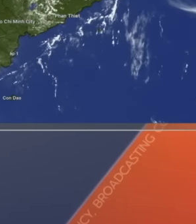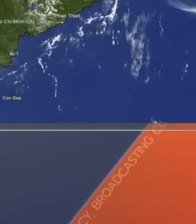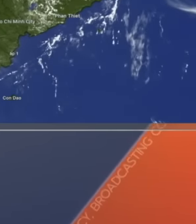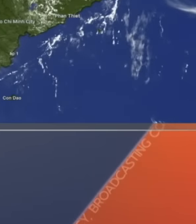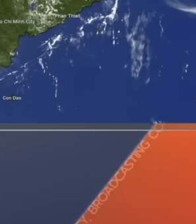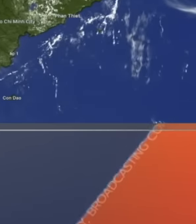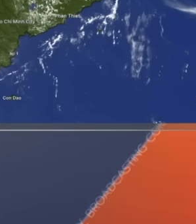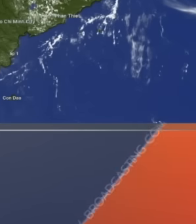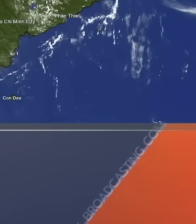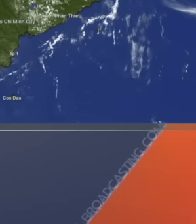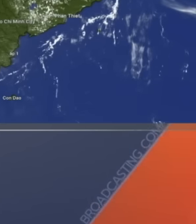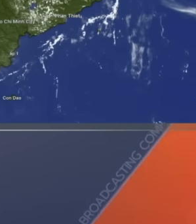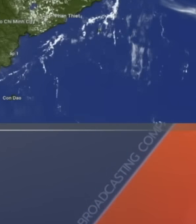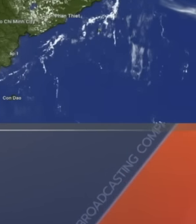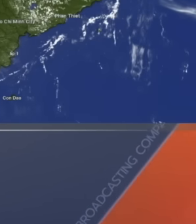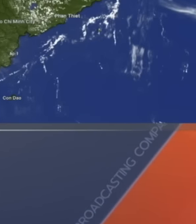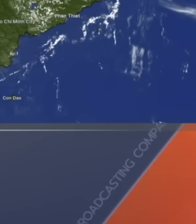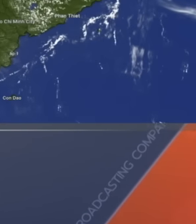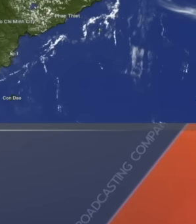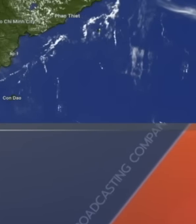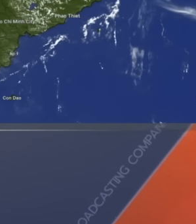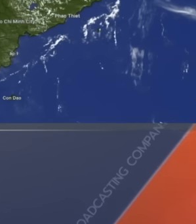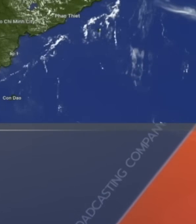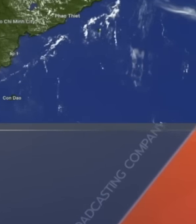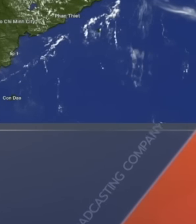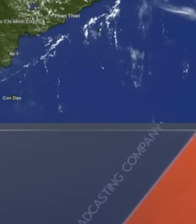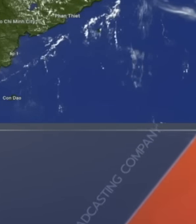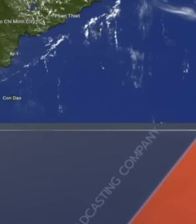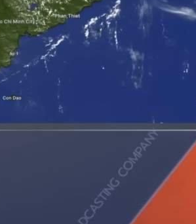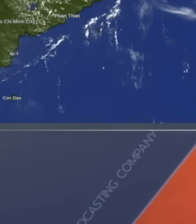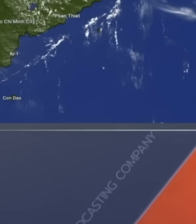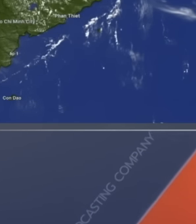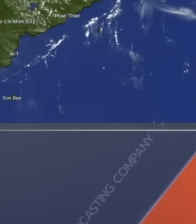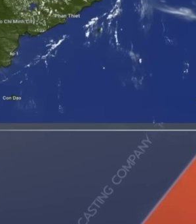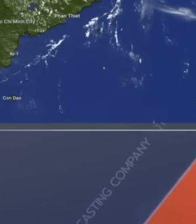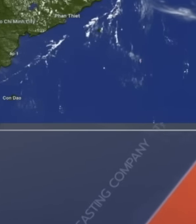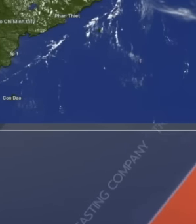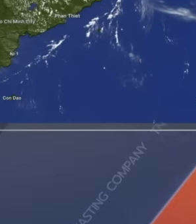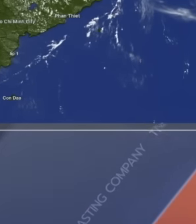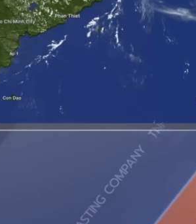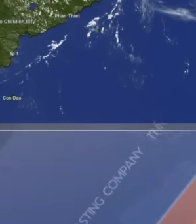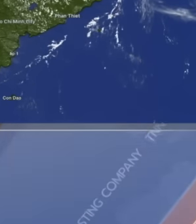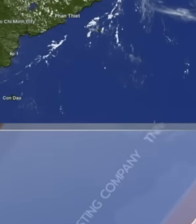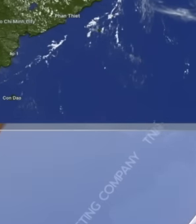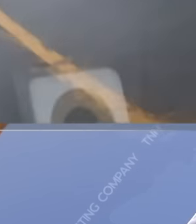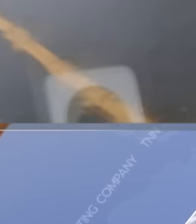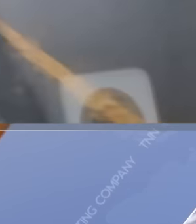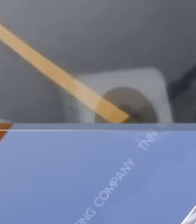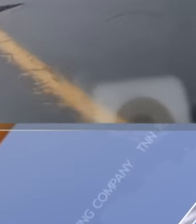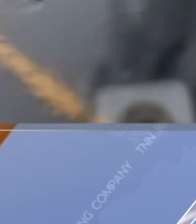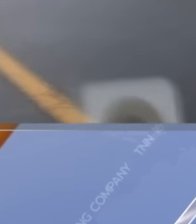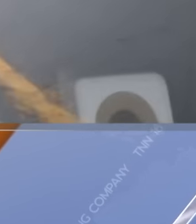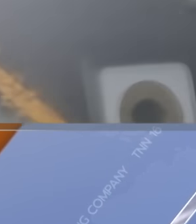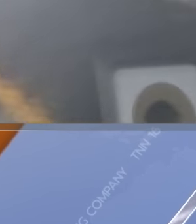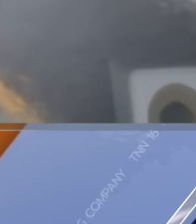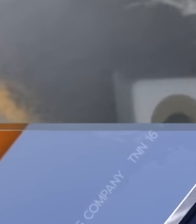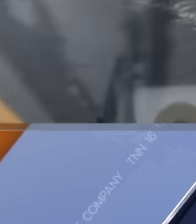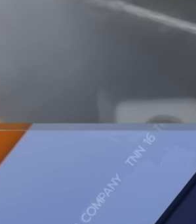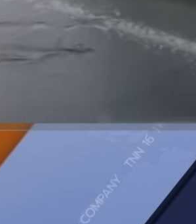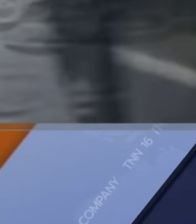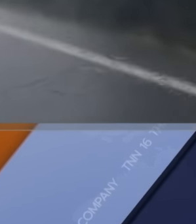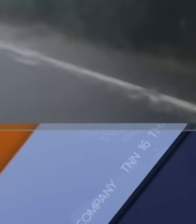แรงเกิดขึ้นได้และจะมีอากาศที่หนาวเย็นลงค่ะวันนี้กระทบในพื้นที่ 5จังหวัดของภาคอีสานก่อนนะคะและพรุ่งนี้กระทบใน